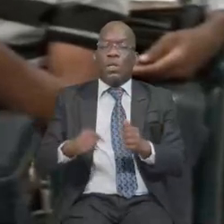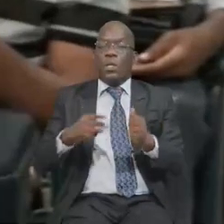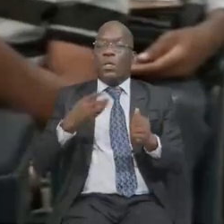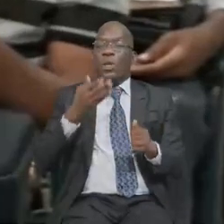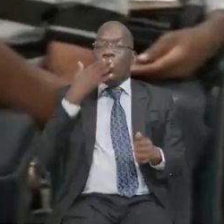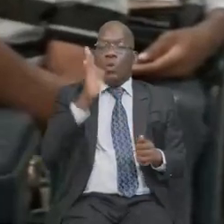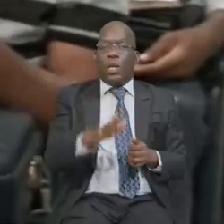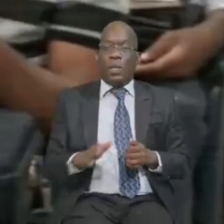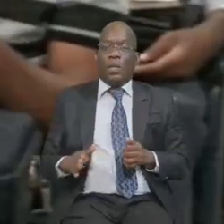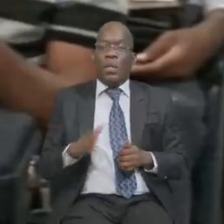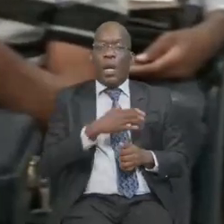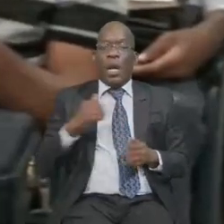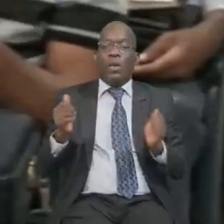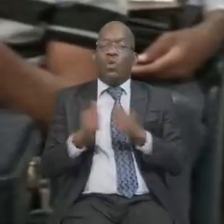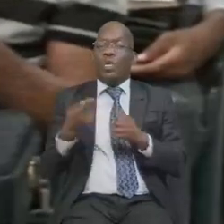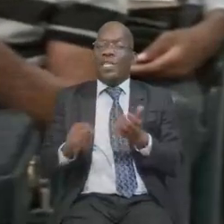riche.